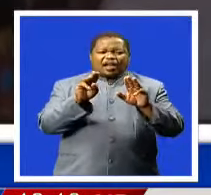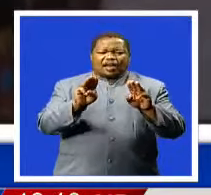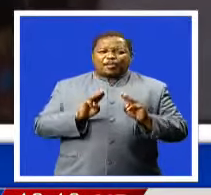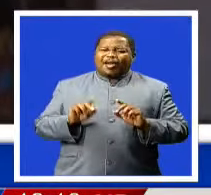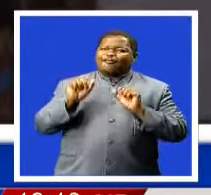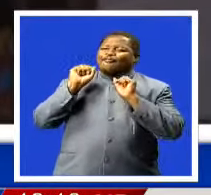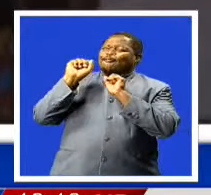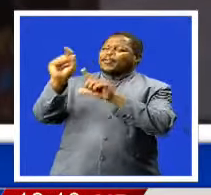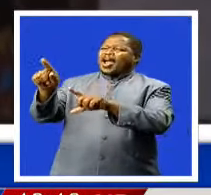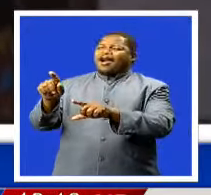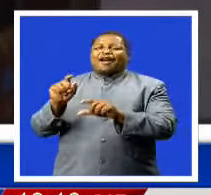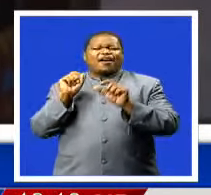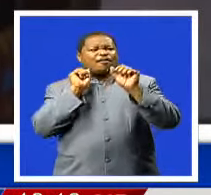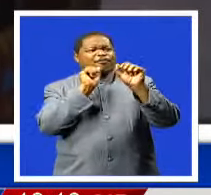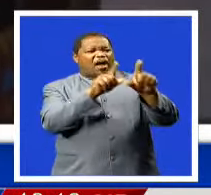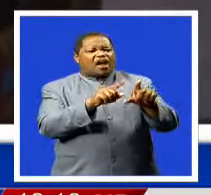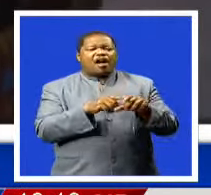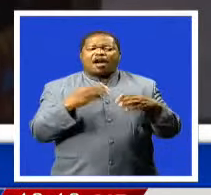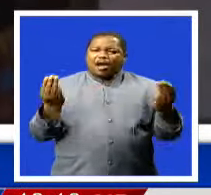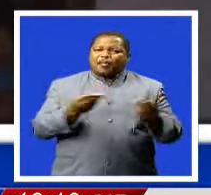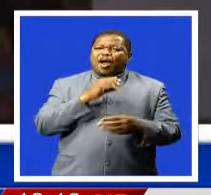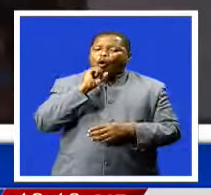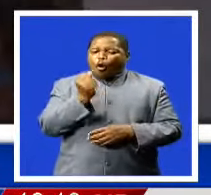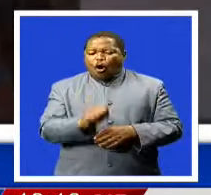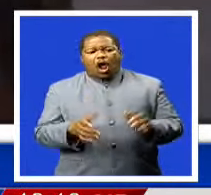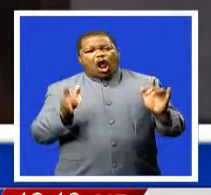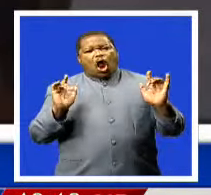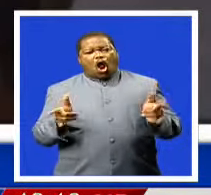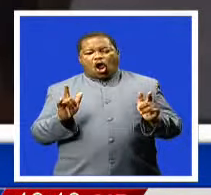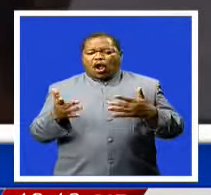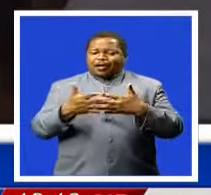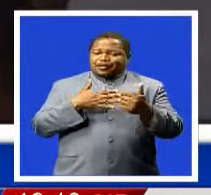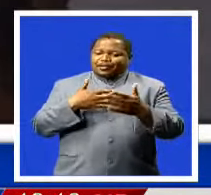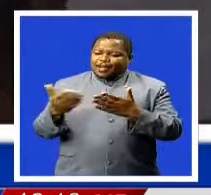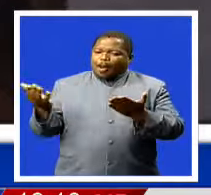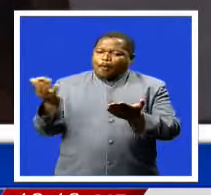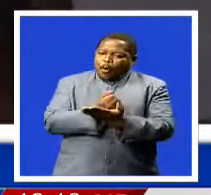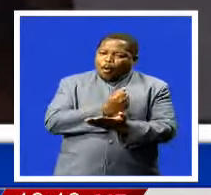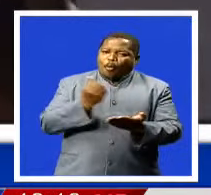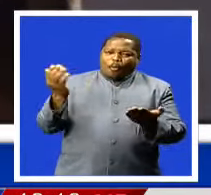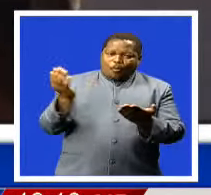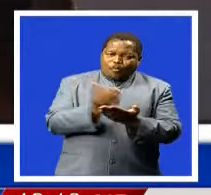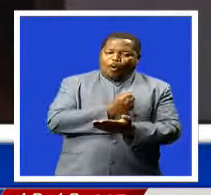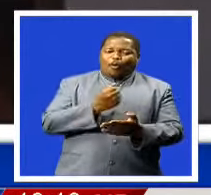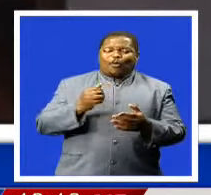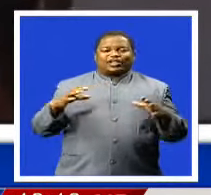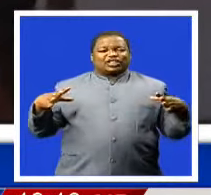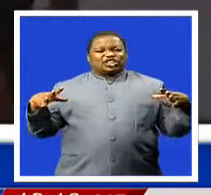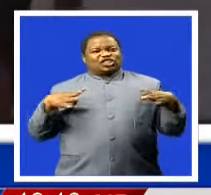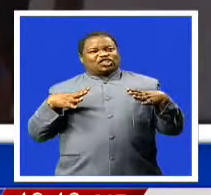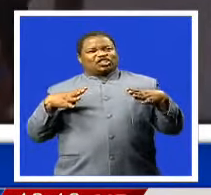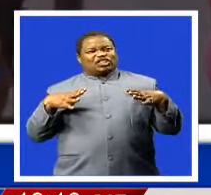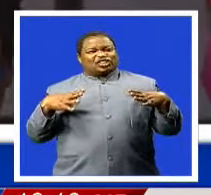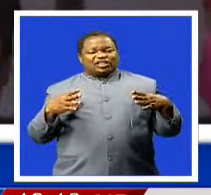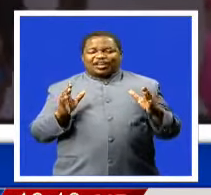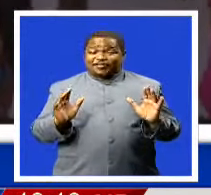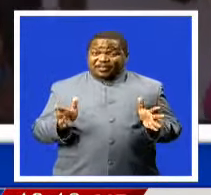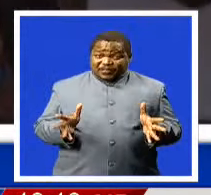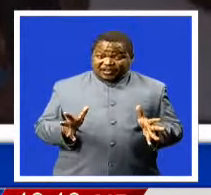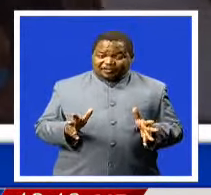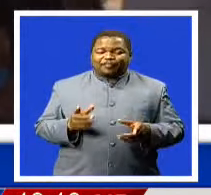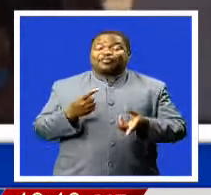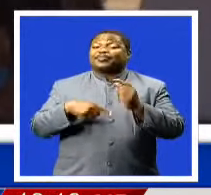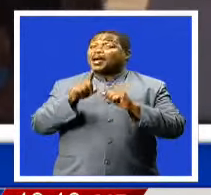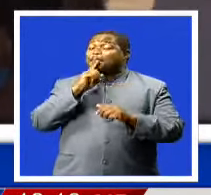kuthi hey maye bayajabula kani uNkulunkulu lohlela tindvo bekahlela